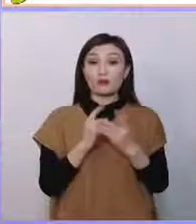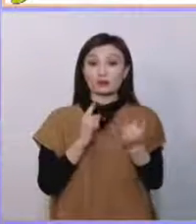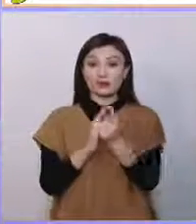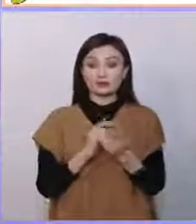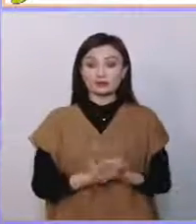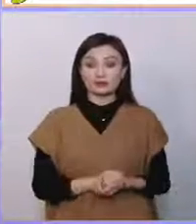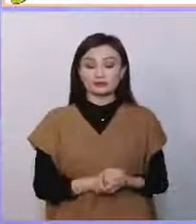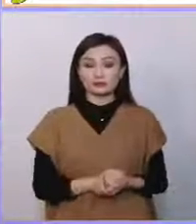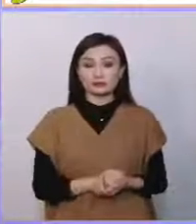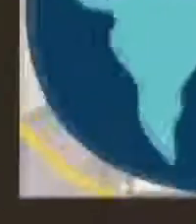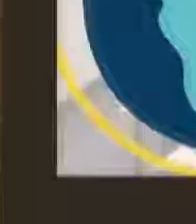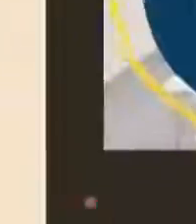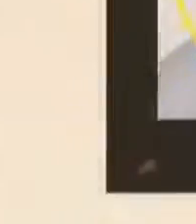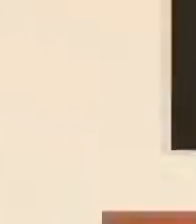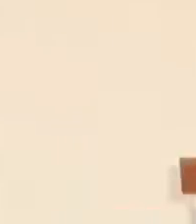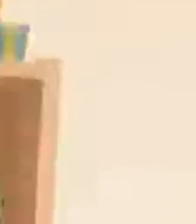ребята